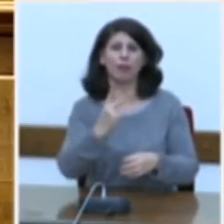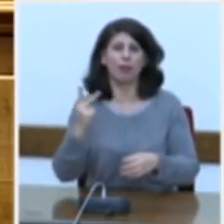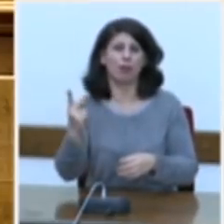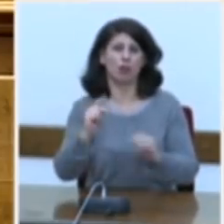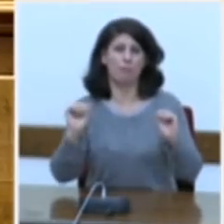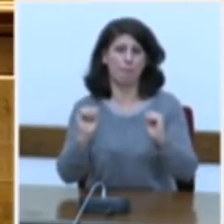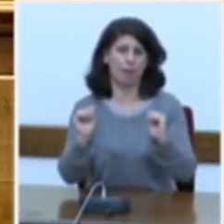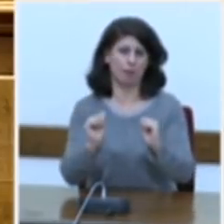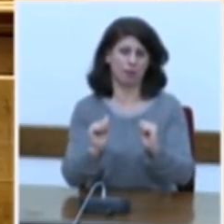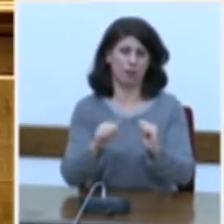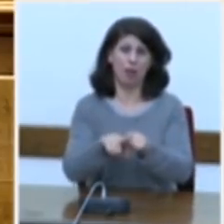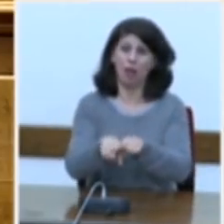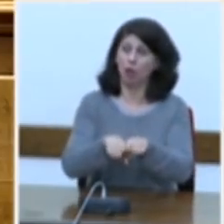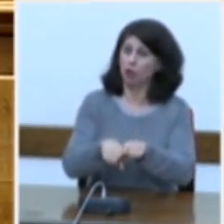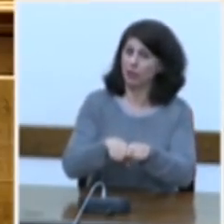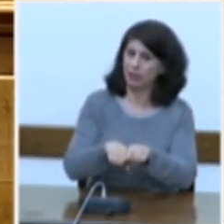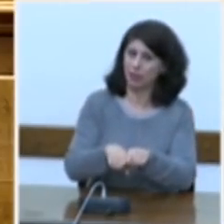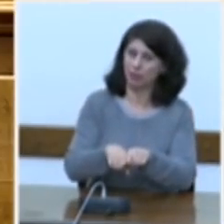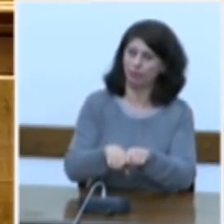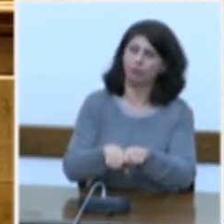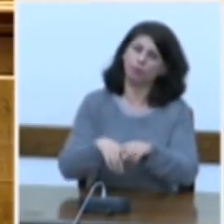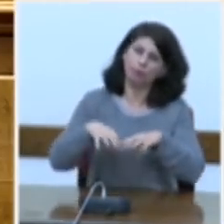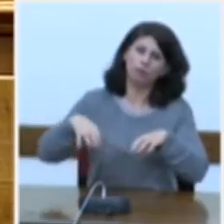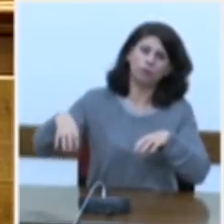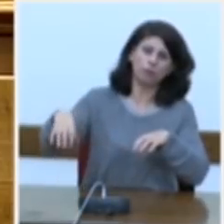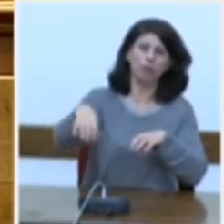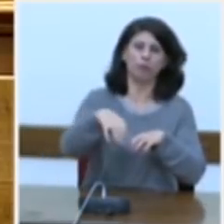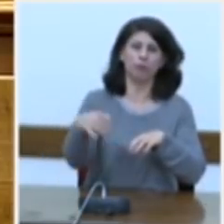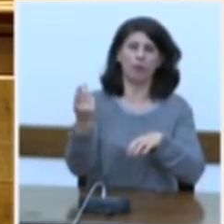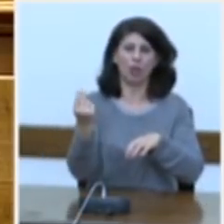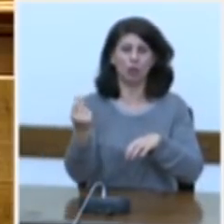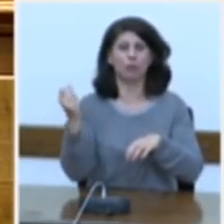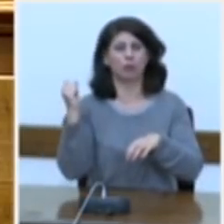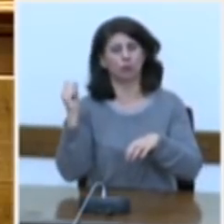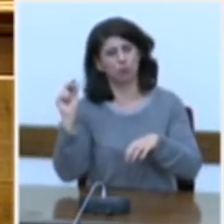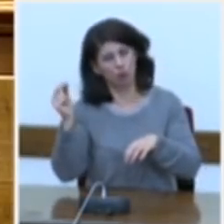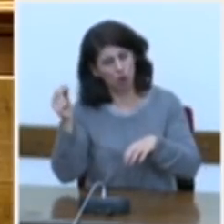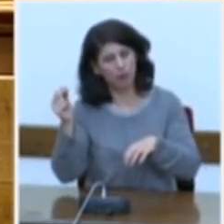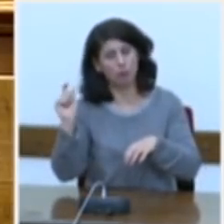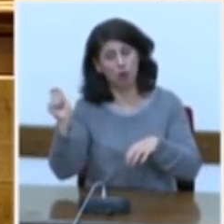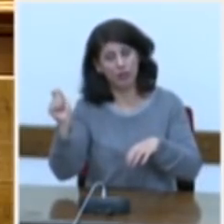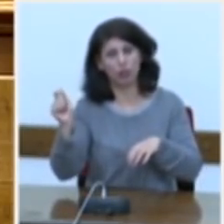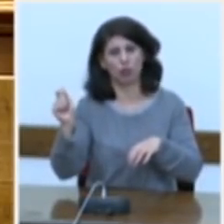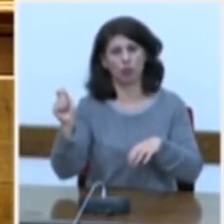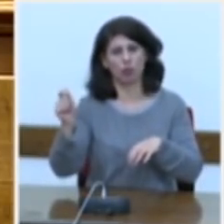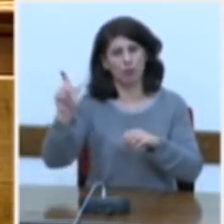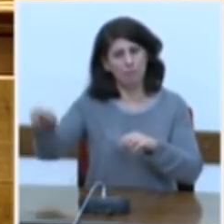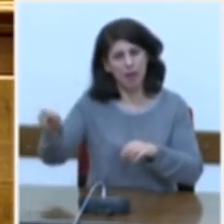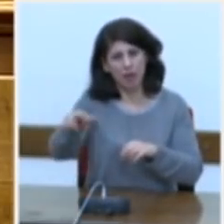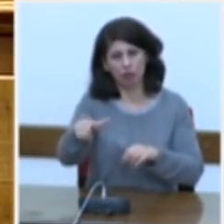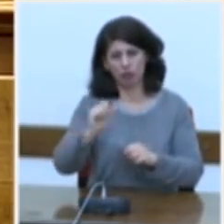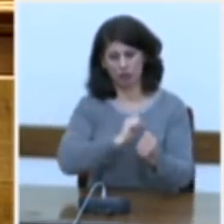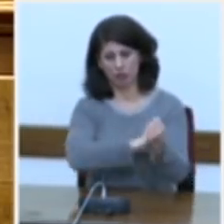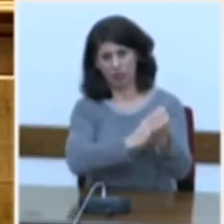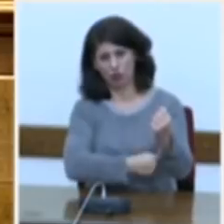πιέσεις. Εξαρτώνται από τους διάφορους ισχυρούς οικονομικούς και πολιτικούς παράγοντες της εξουσίας σε